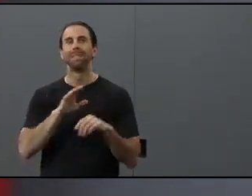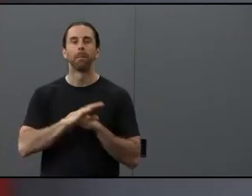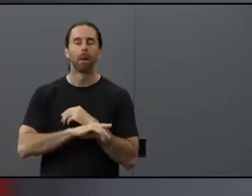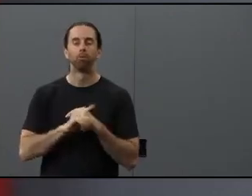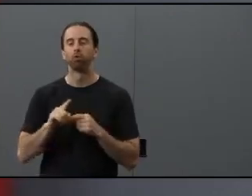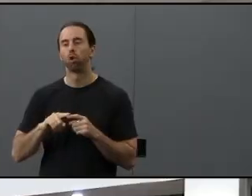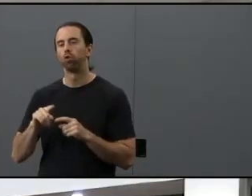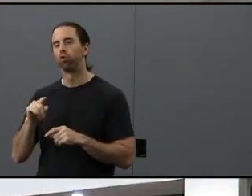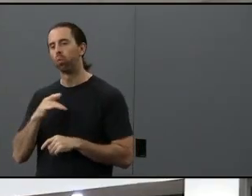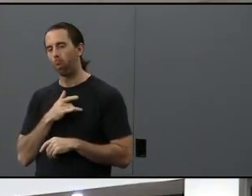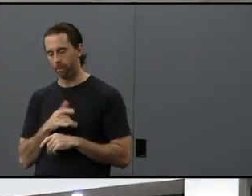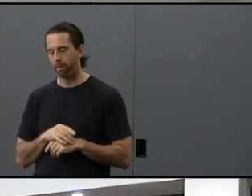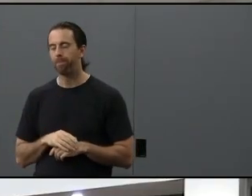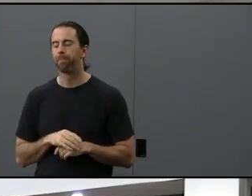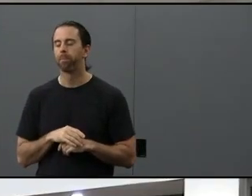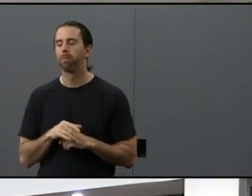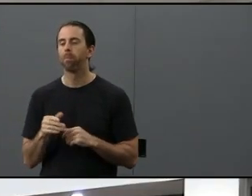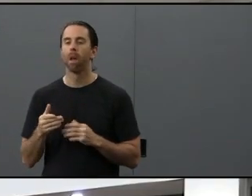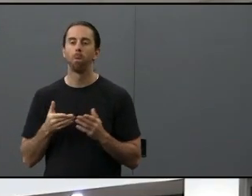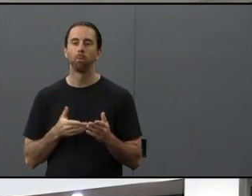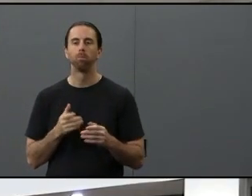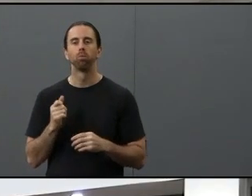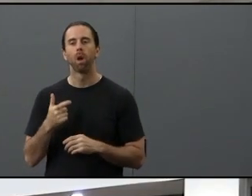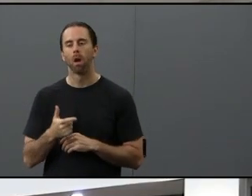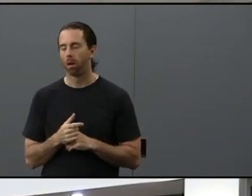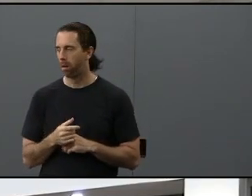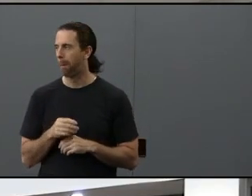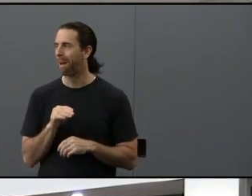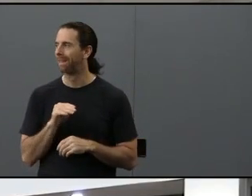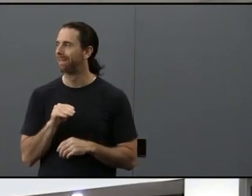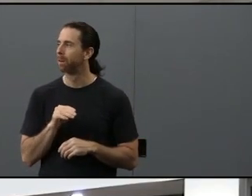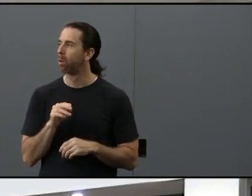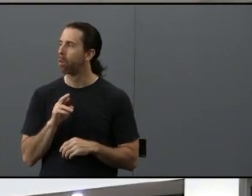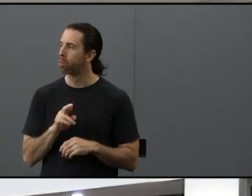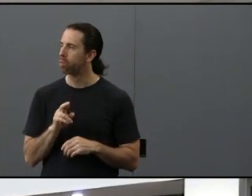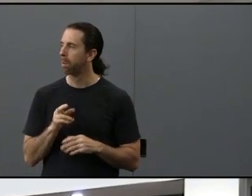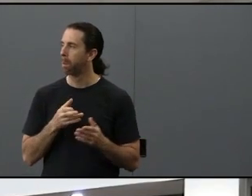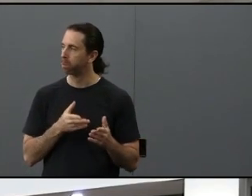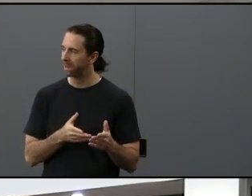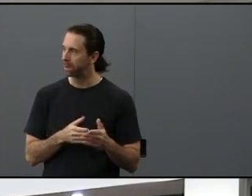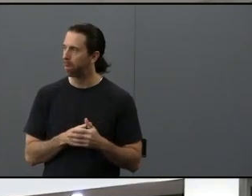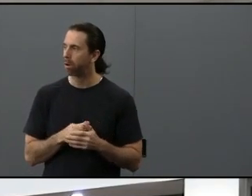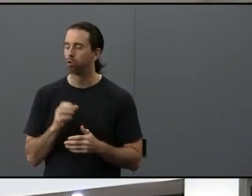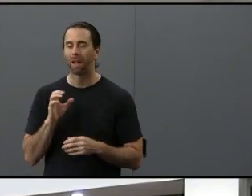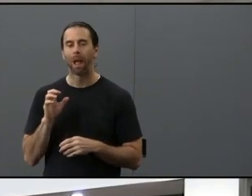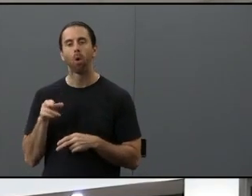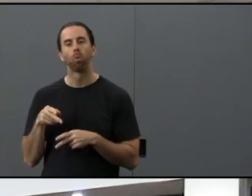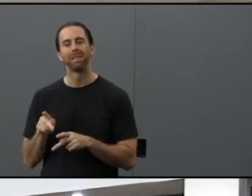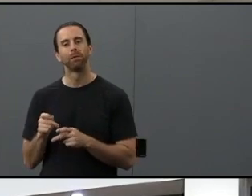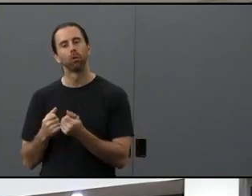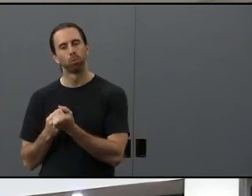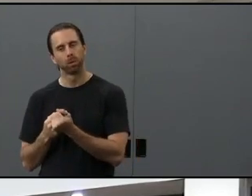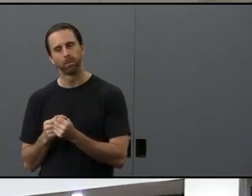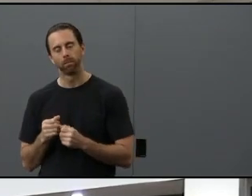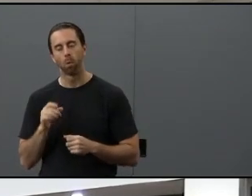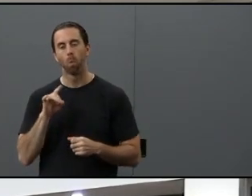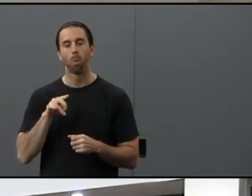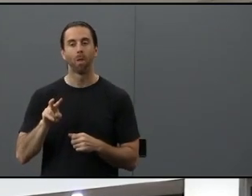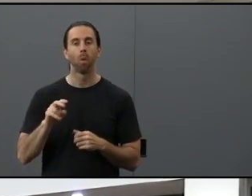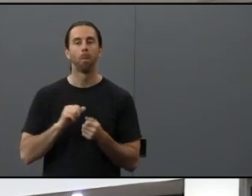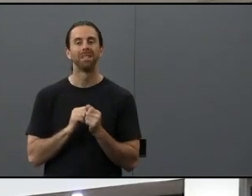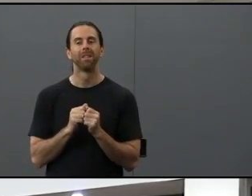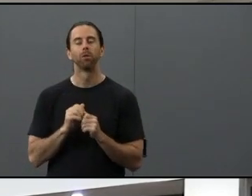juin donc un proposeur un appuyur oui mertine rouge fait la proposition merci Chantel routier j'appuie merci 8.2